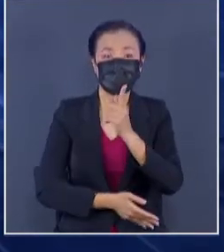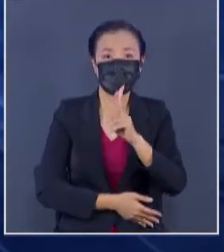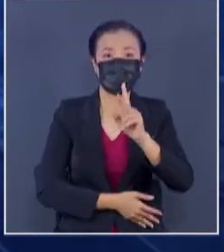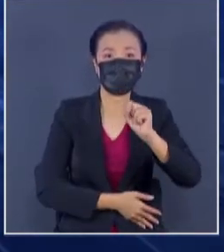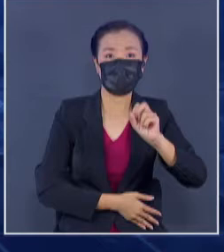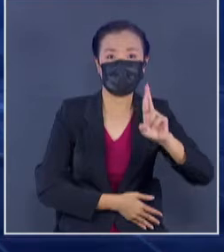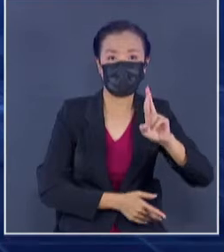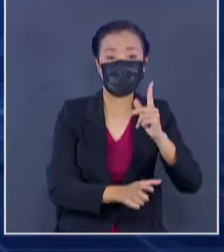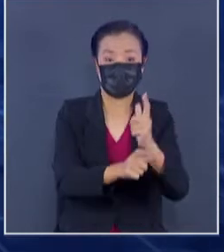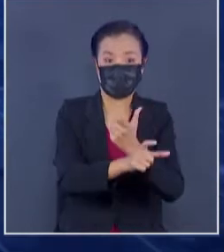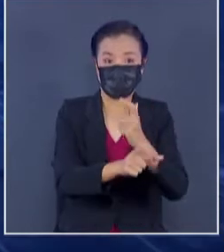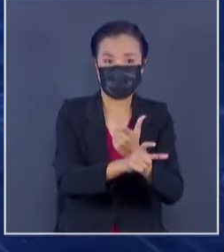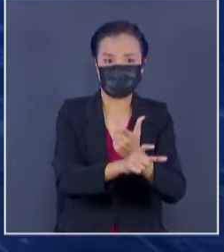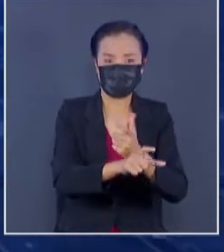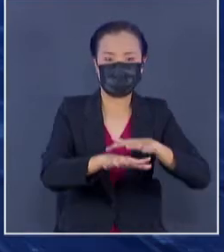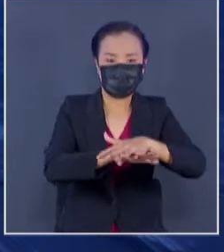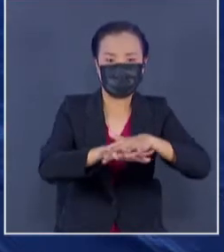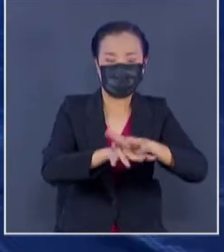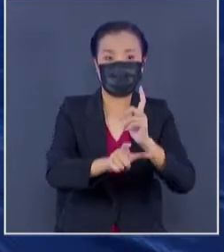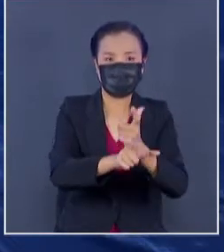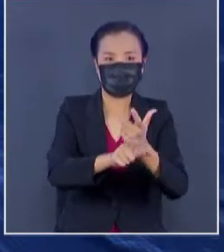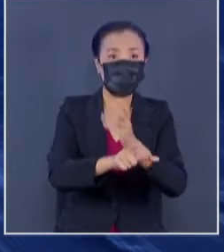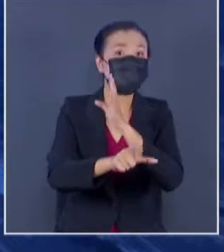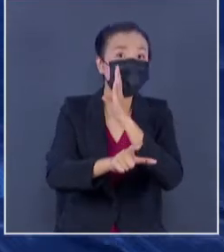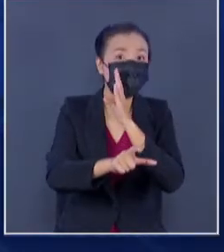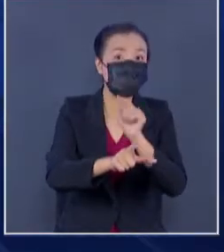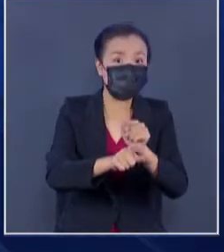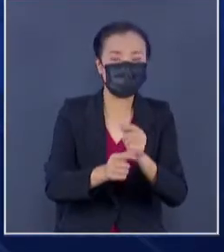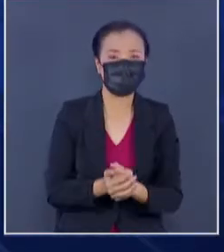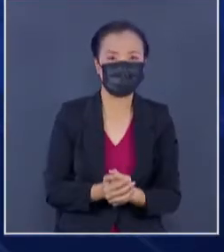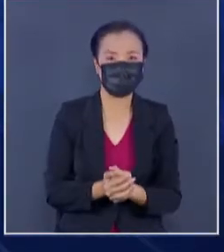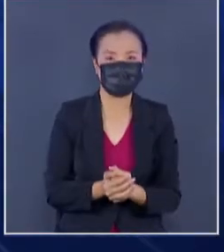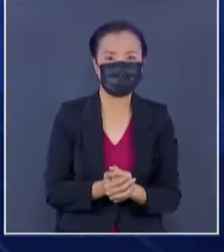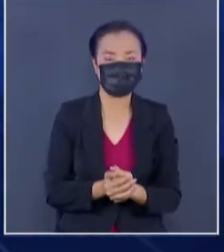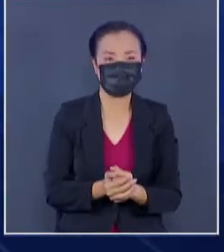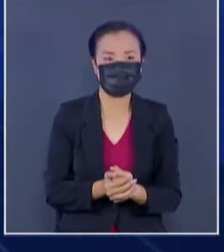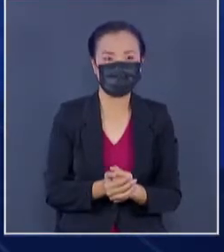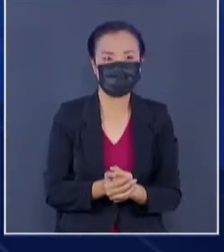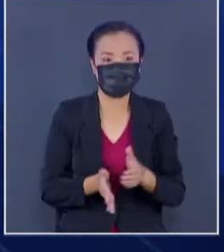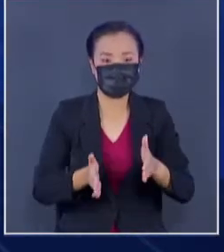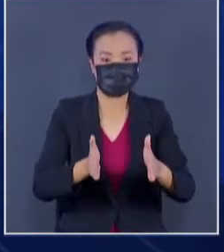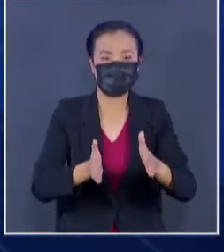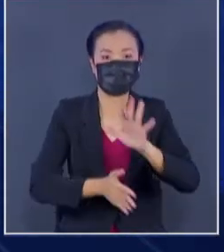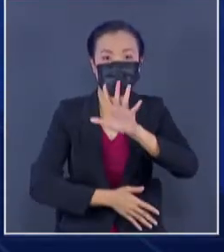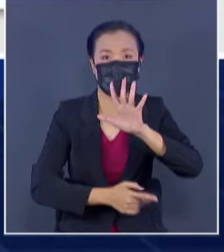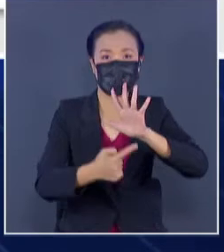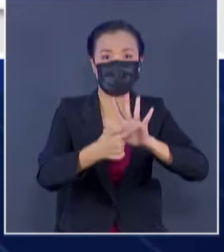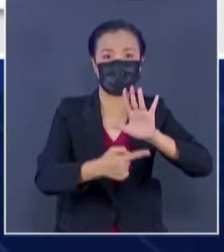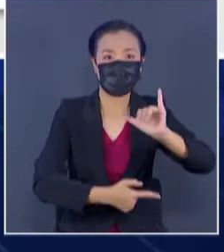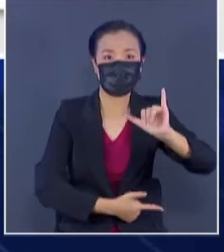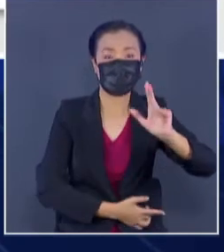อนกรีตเสริมเหล็กเป็นเหล็กทิพย์ถนนเส้นนี้ครับอยู่ที่สาย5แยกน้ำตกไอ